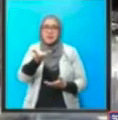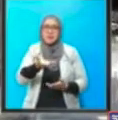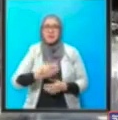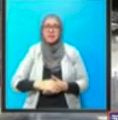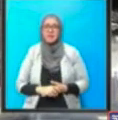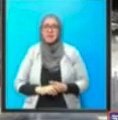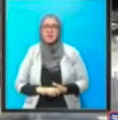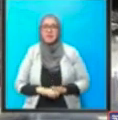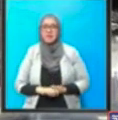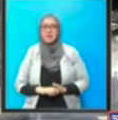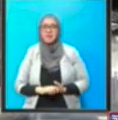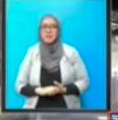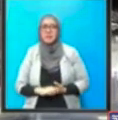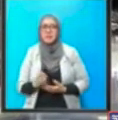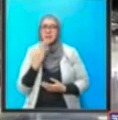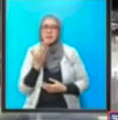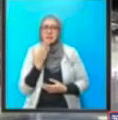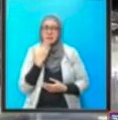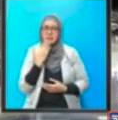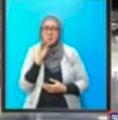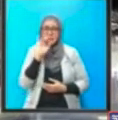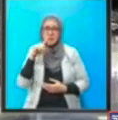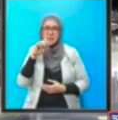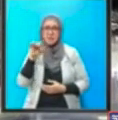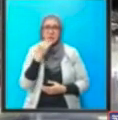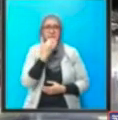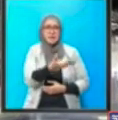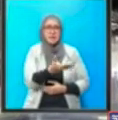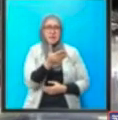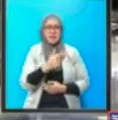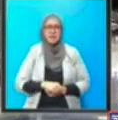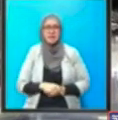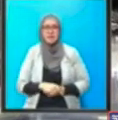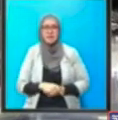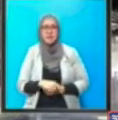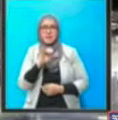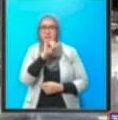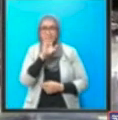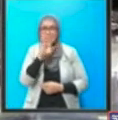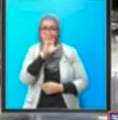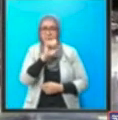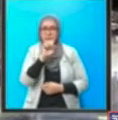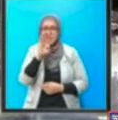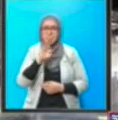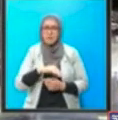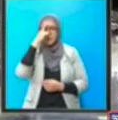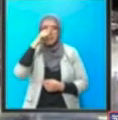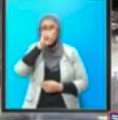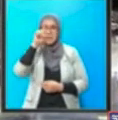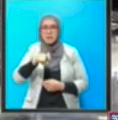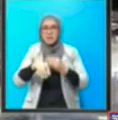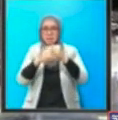Hai kekasih yang teori Makasih ya mama tersabar 6 data sosok lantai tambahan